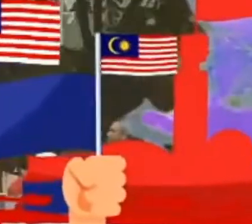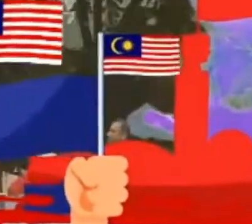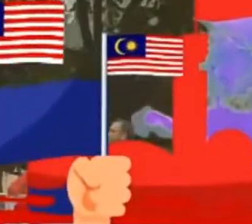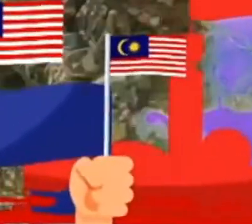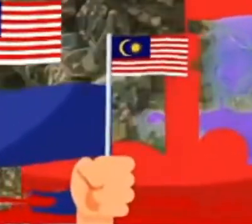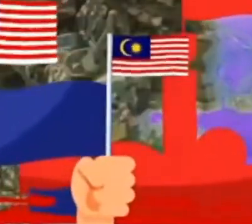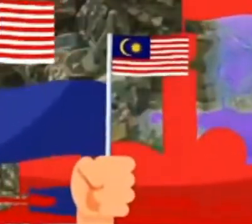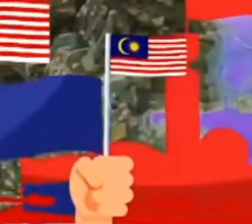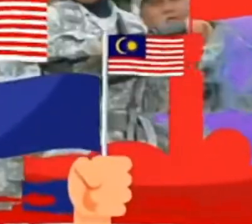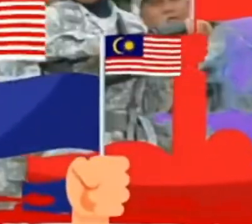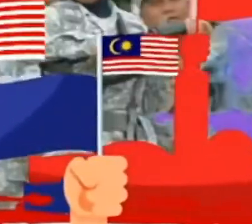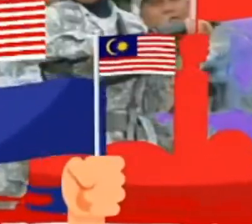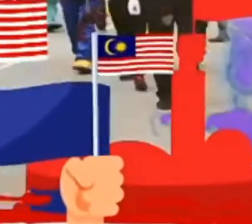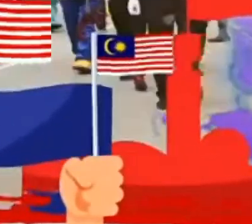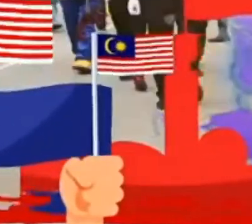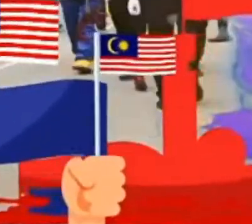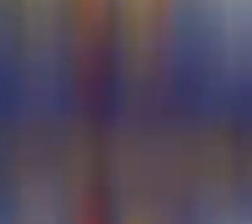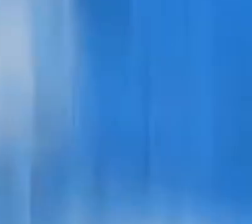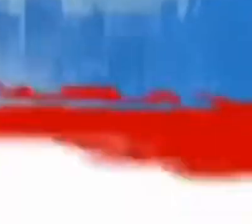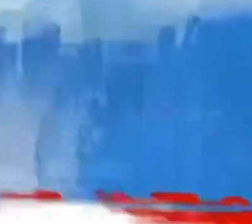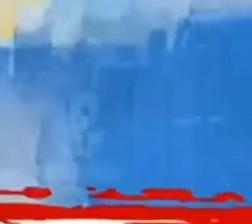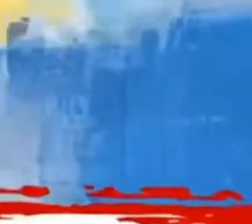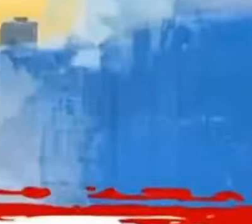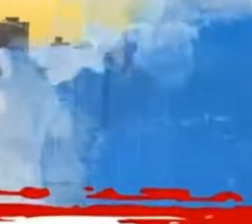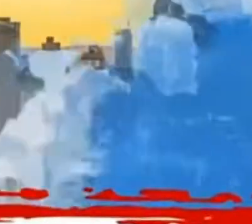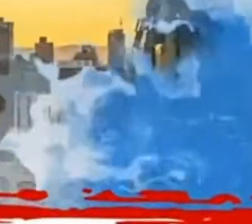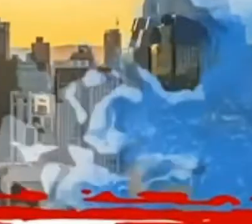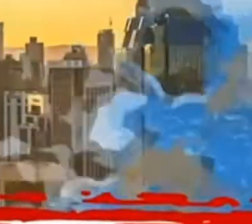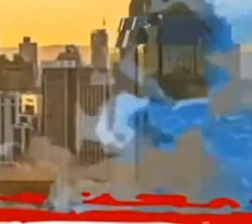Memelihara satu cara hidup demokratik.